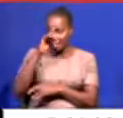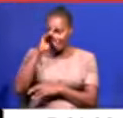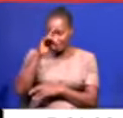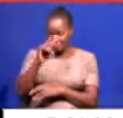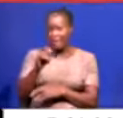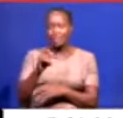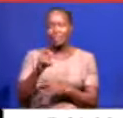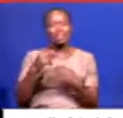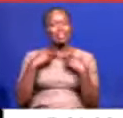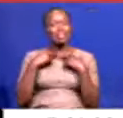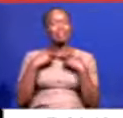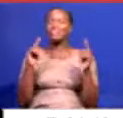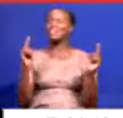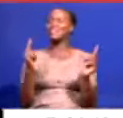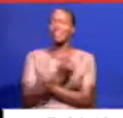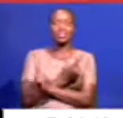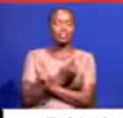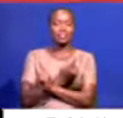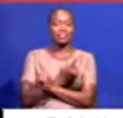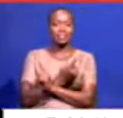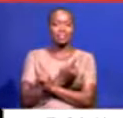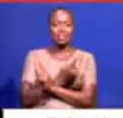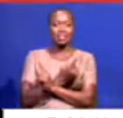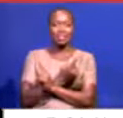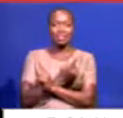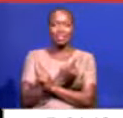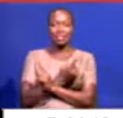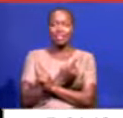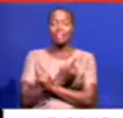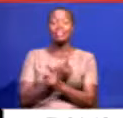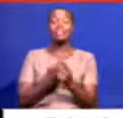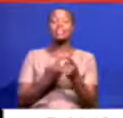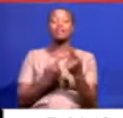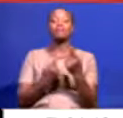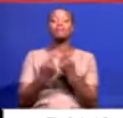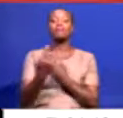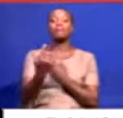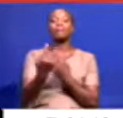utumwa. Heshima sio utumwa. It's a two-way street.